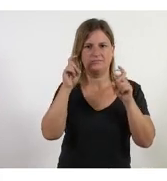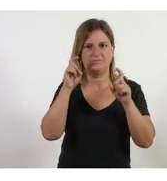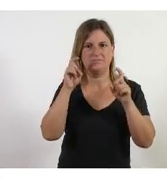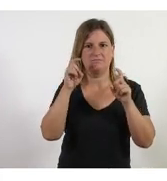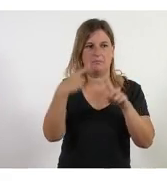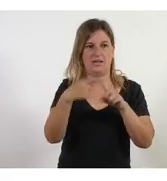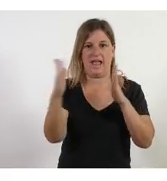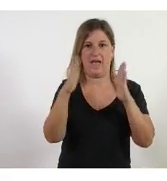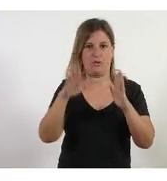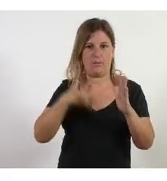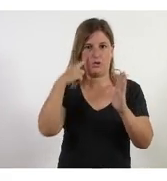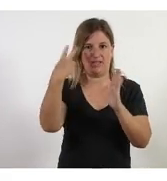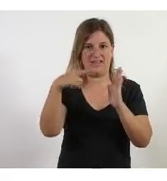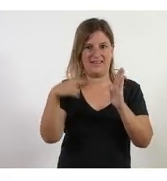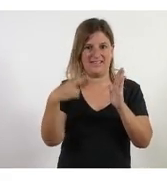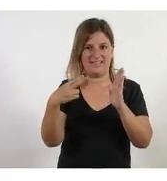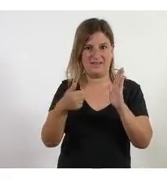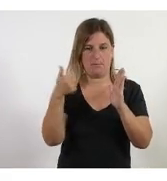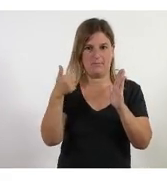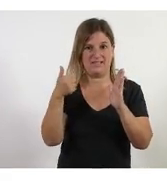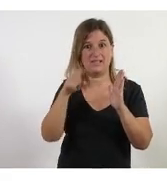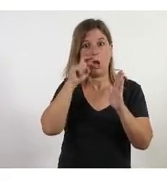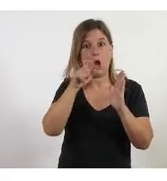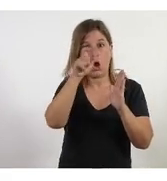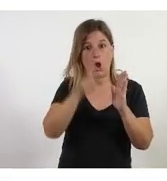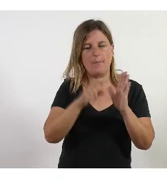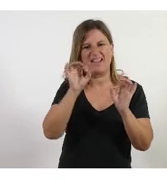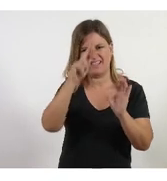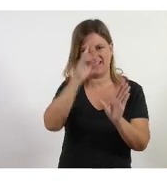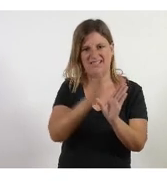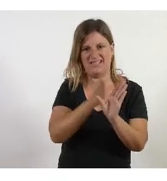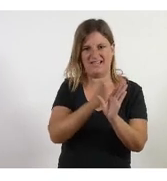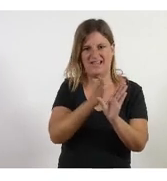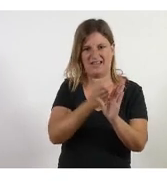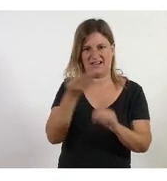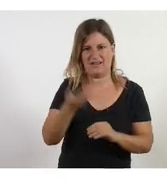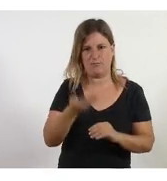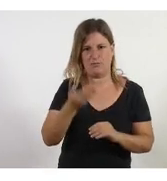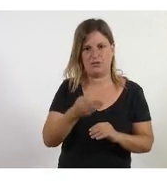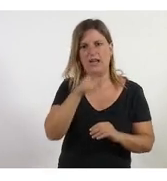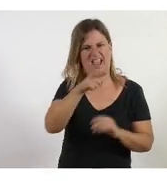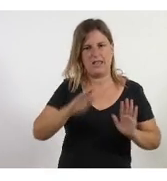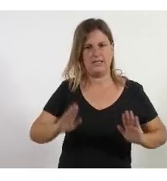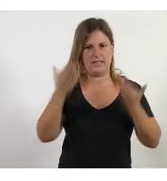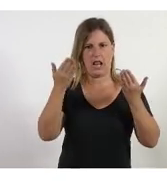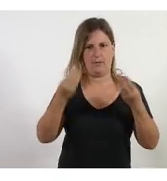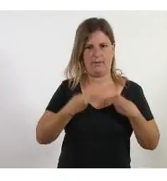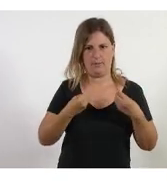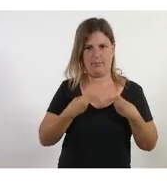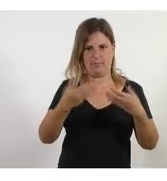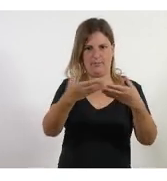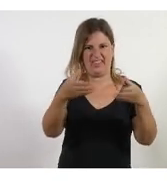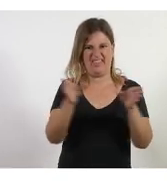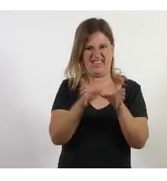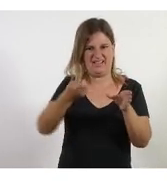més, aquest home, que era psiquiatre, que és important aquest, això, ell va sobreviure als camps de la seva família,